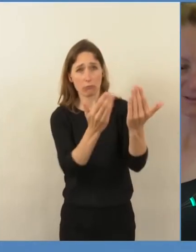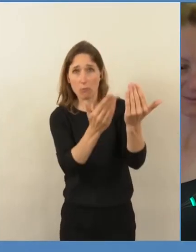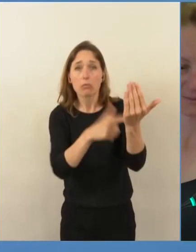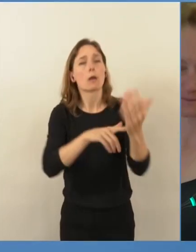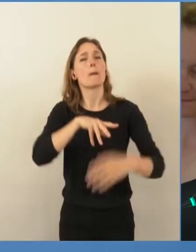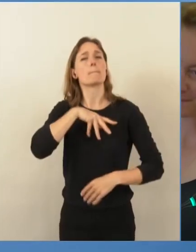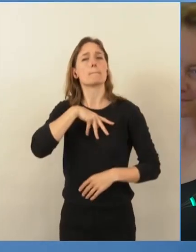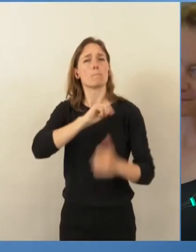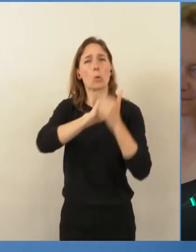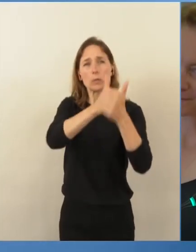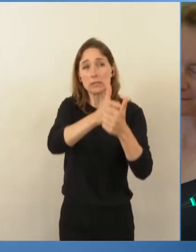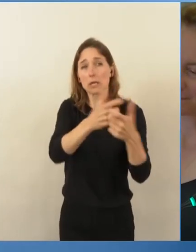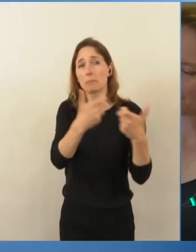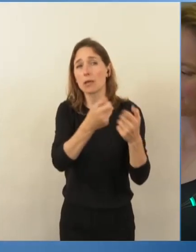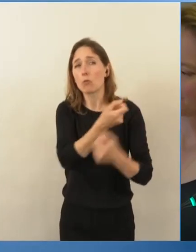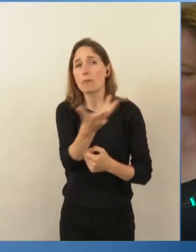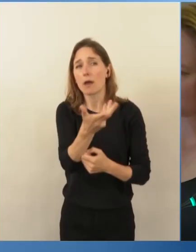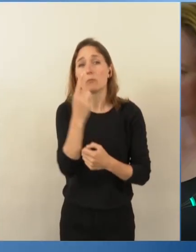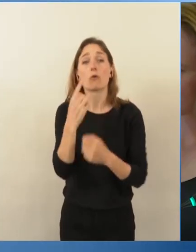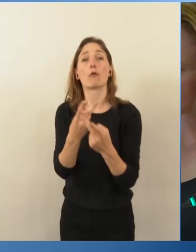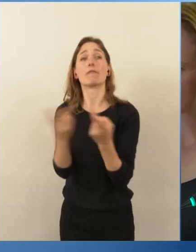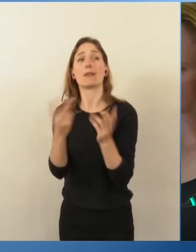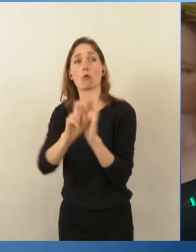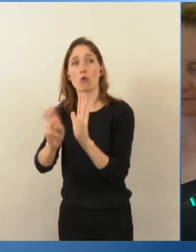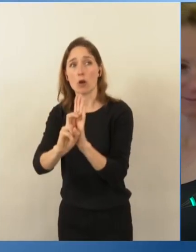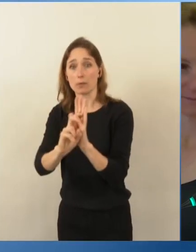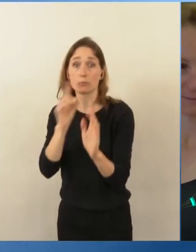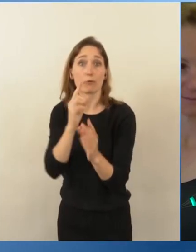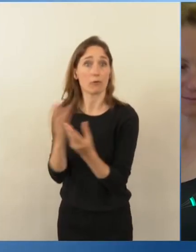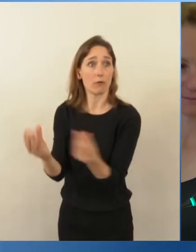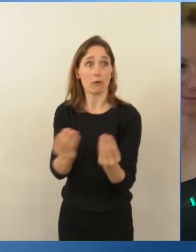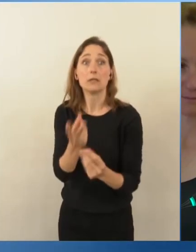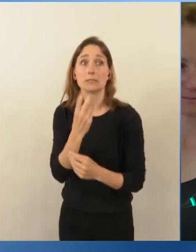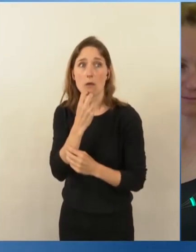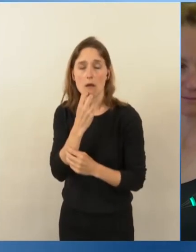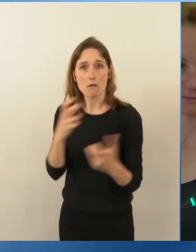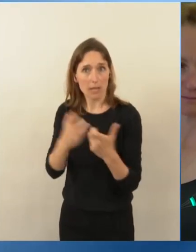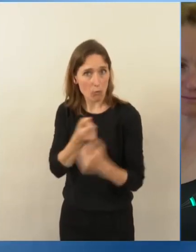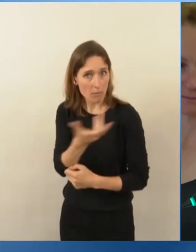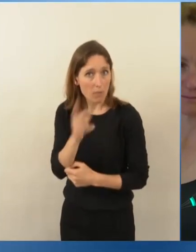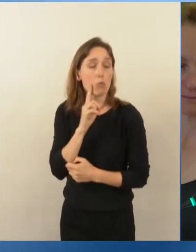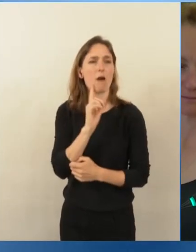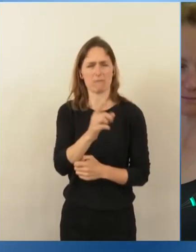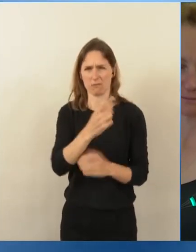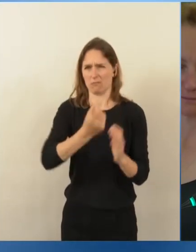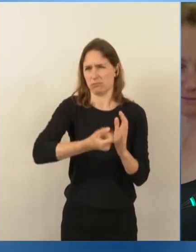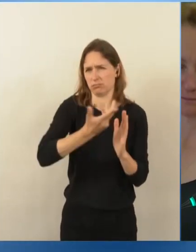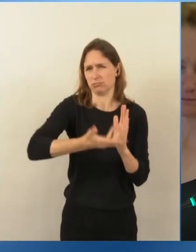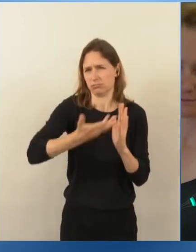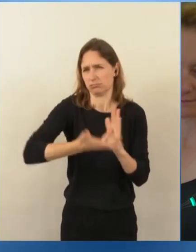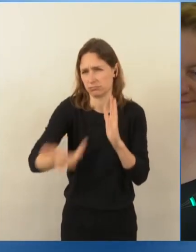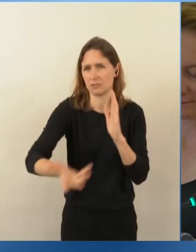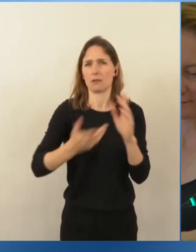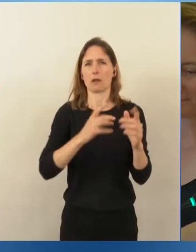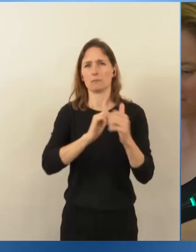la ville de Grenoble et donc pour les grenobles puisque vous multipliez les les décisions qui perdent face au tribunal